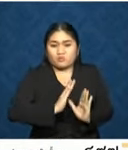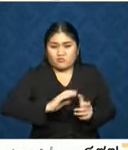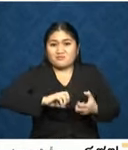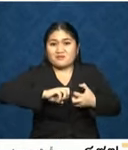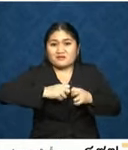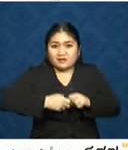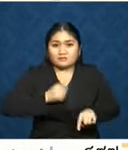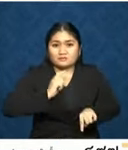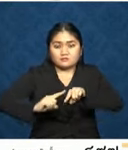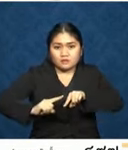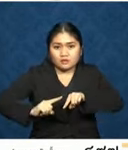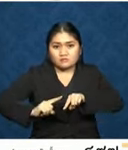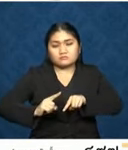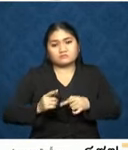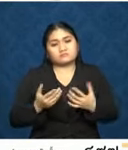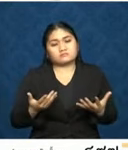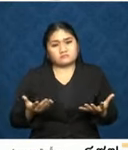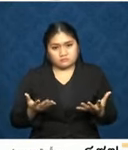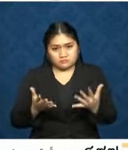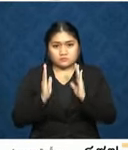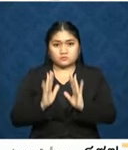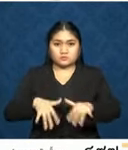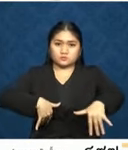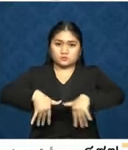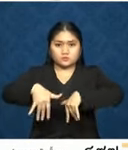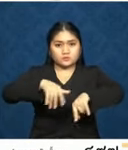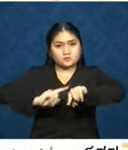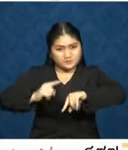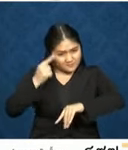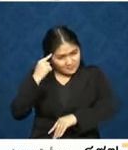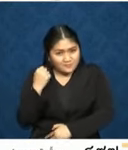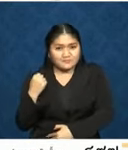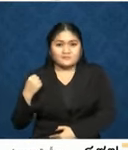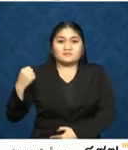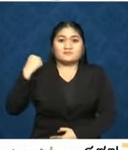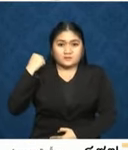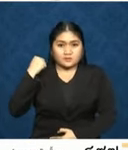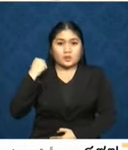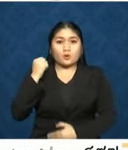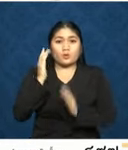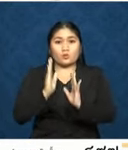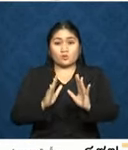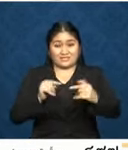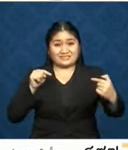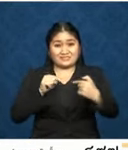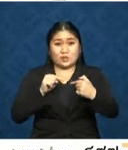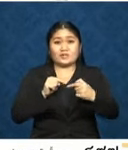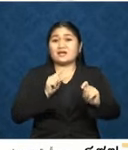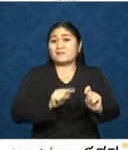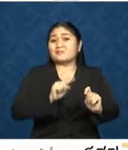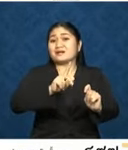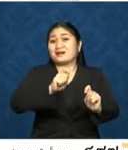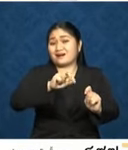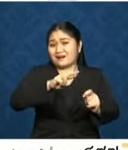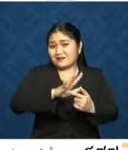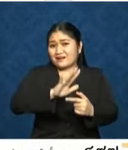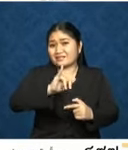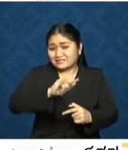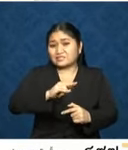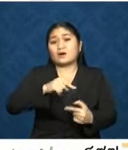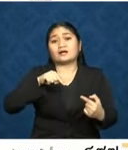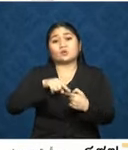ปัญหาพี่น้องประชาชนผมมั่นใจครับว่าไม่ใช่เฉพาะในอรัญประเทศไม่ใช่เฉพาะในจังหวัด